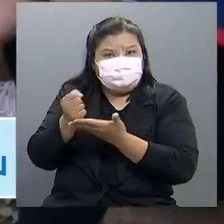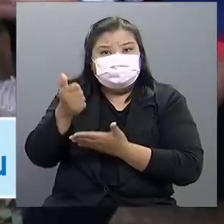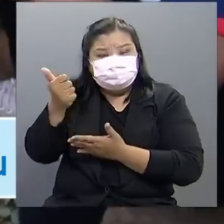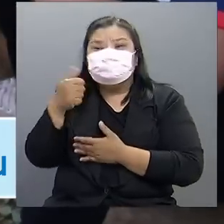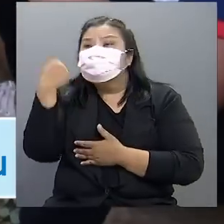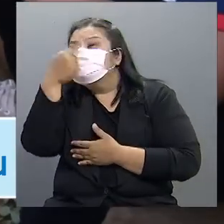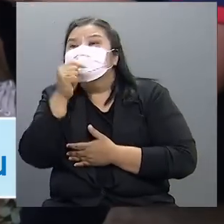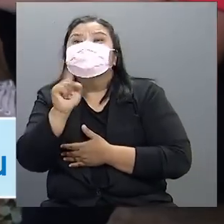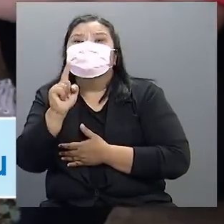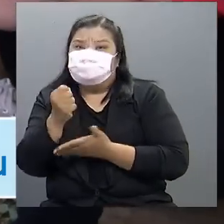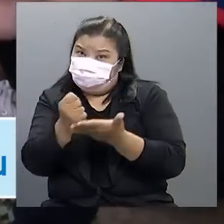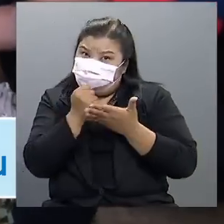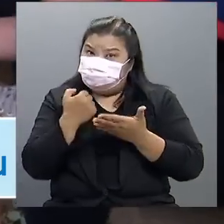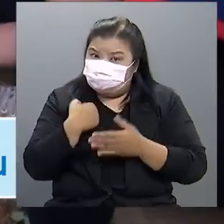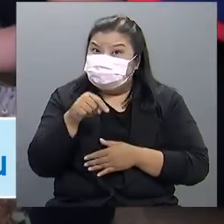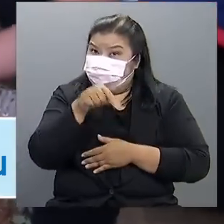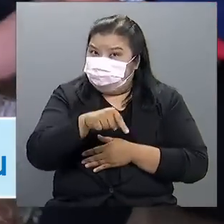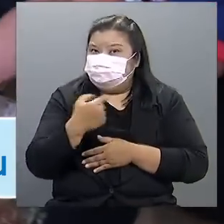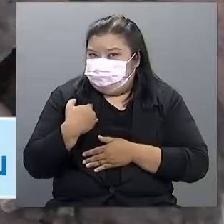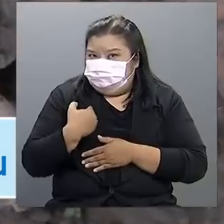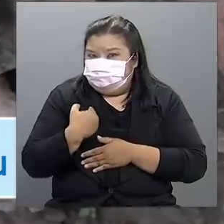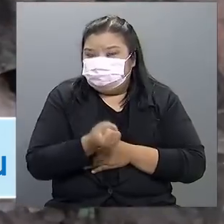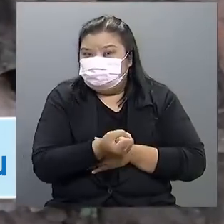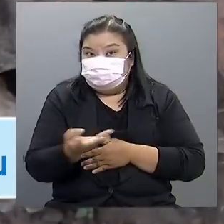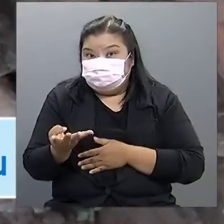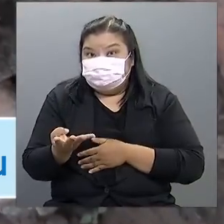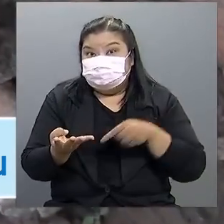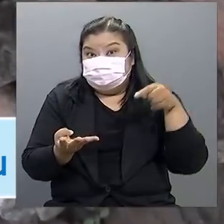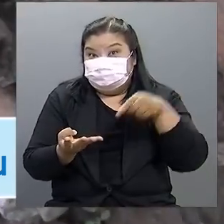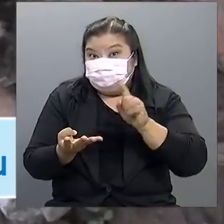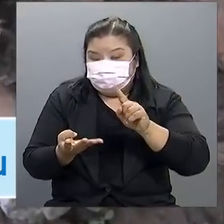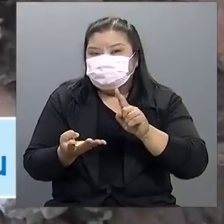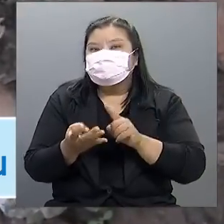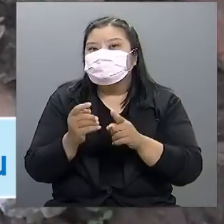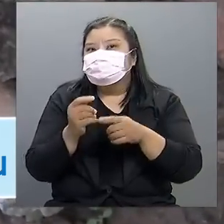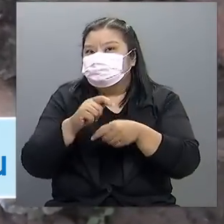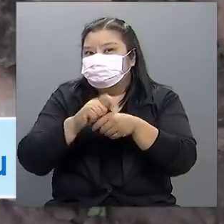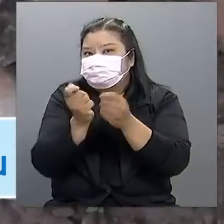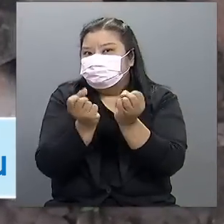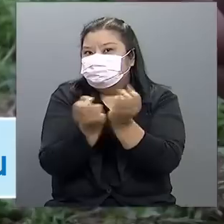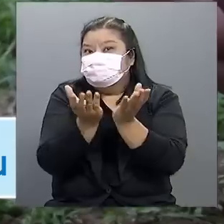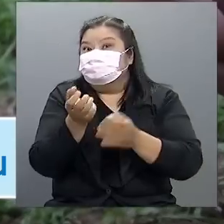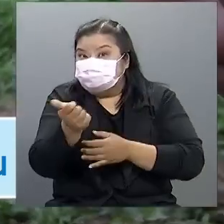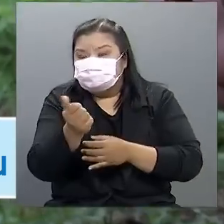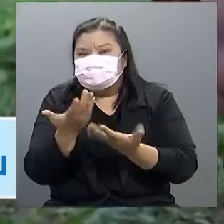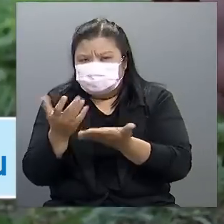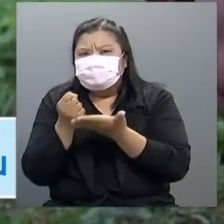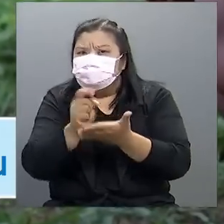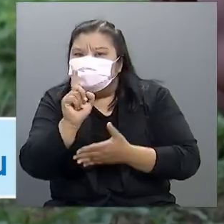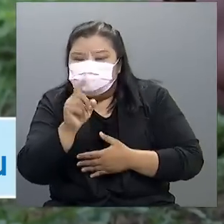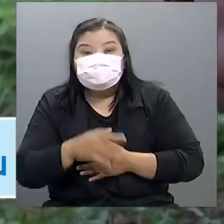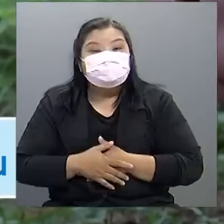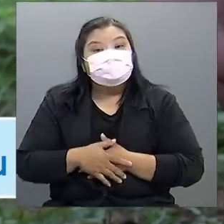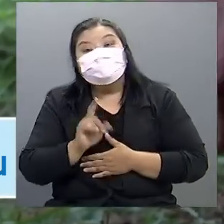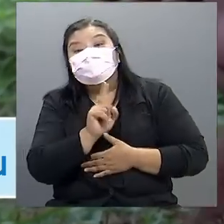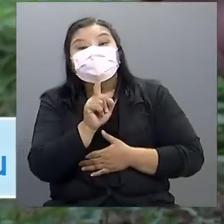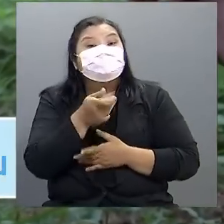เอาระเบิด 4 ลูกเนี่ย ไปทำลายท้ง backwardแล้ไปสำหรจเพิมตามพื้นที่หน่อยวามัยัมีอกไหมเพราวาเขาทำการเกษ